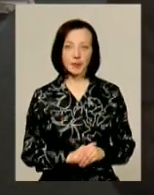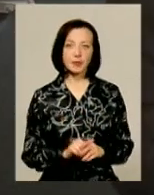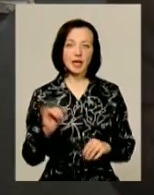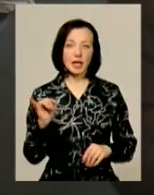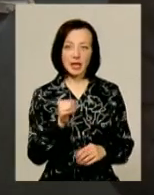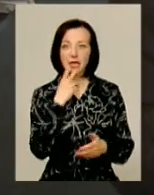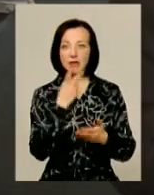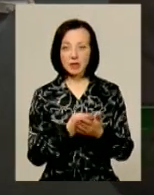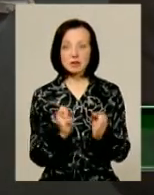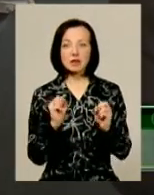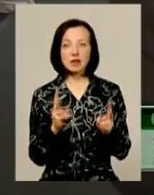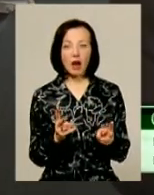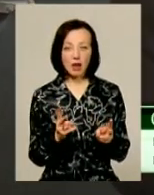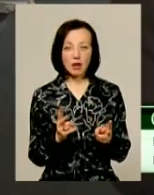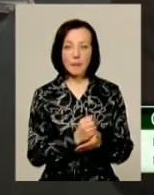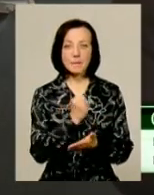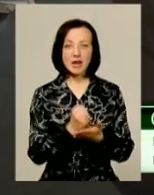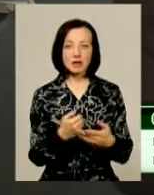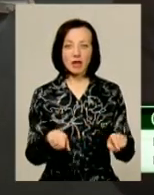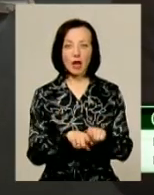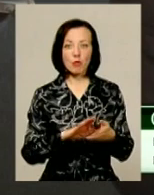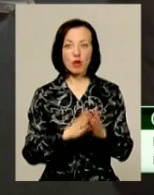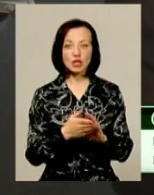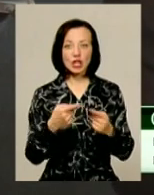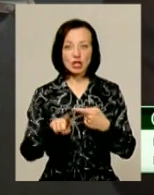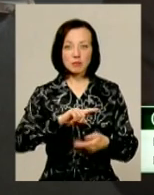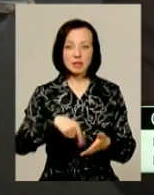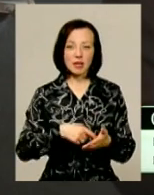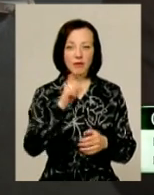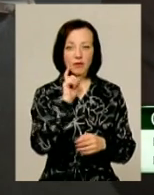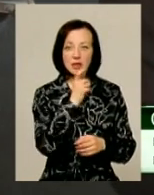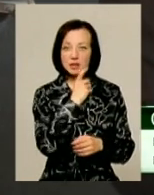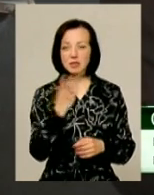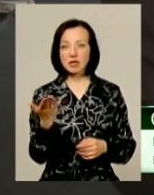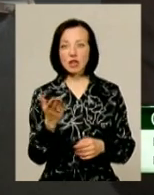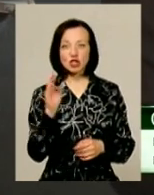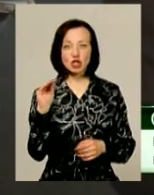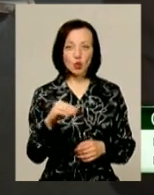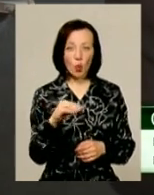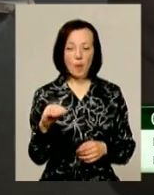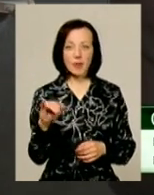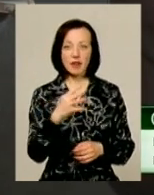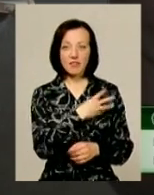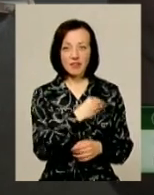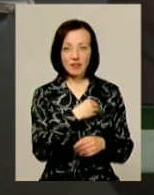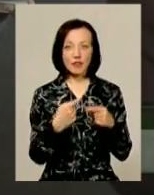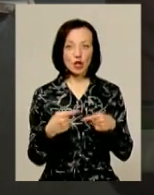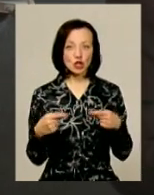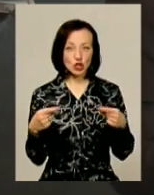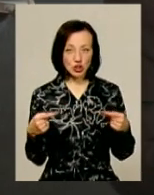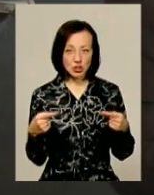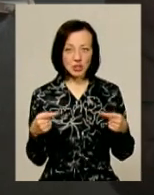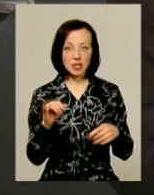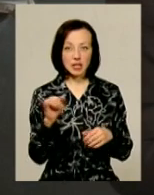Звичайно, дивилися, як прийняли такі положення інші міста, для прикладу Вінниця, там Житомир і Львів і інші,